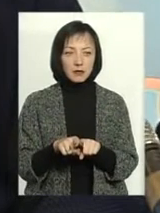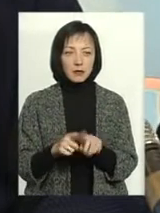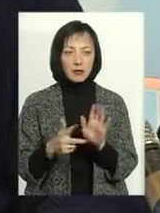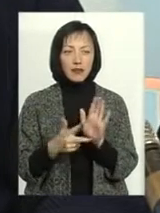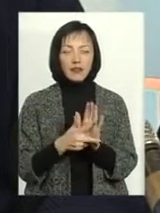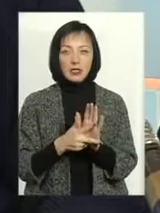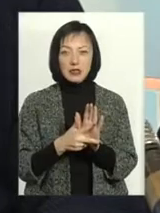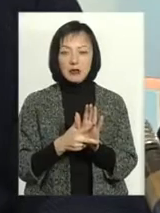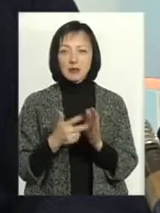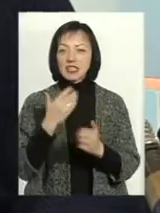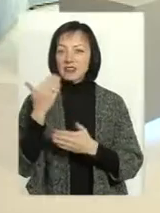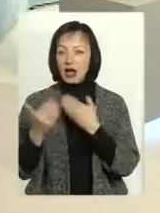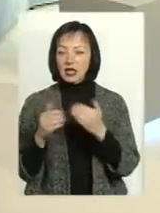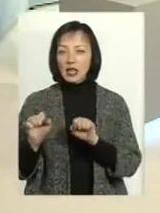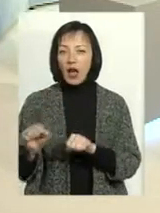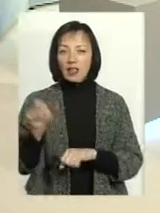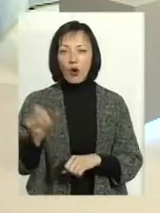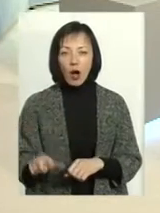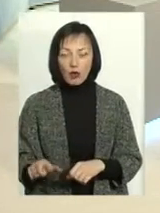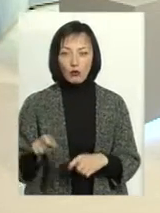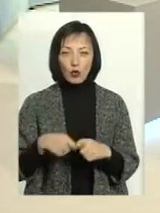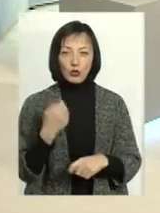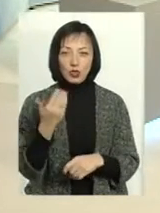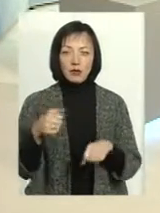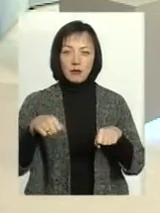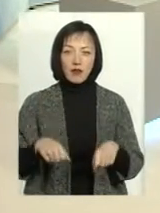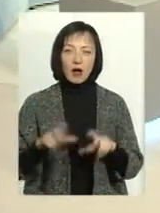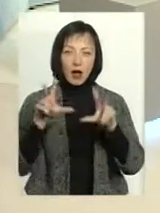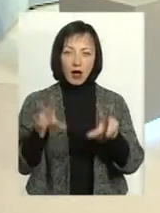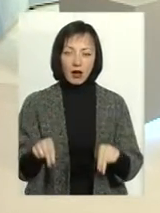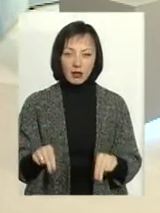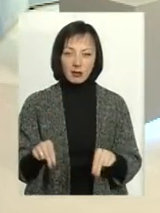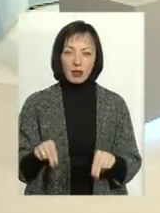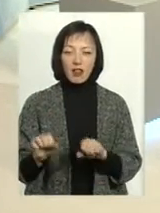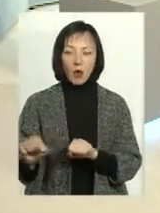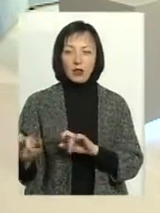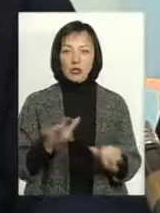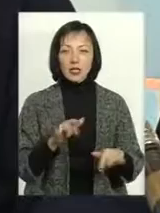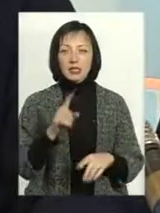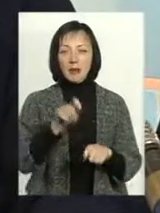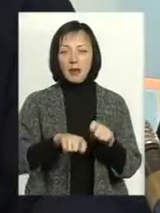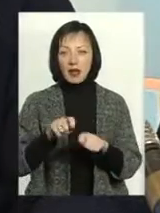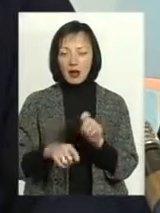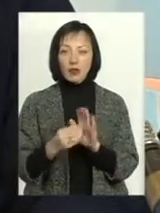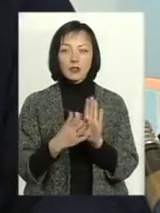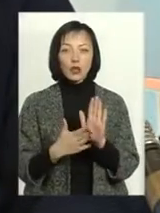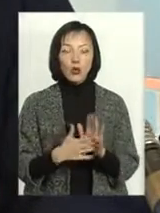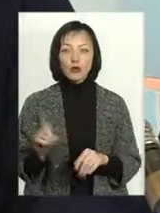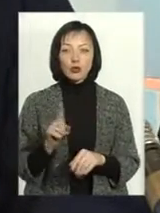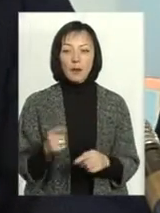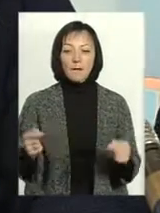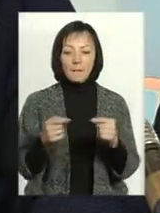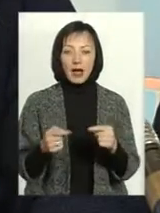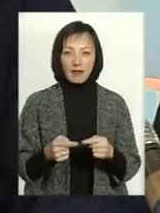8 звернень адвокатів про те, що порушено їхні права та гарантії адвокатської діяльності. За перевіркою було встановлено, що